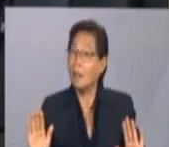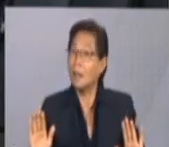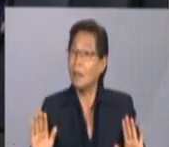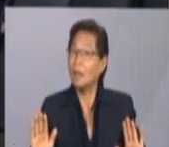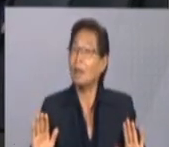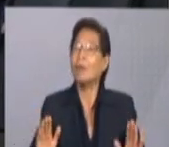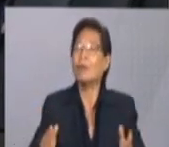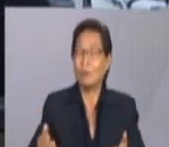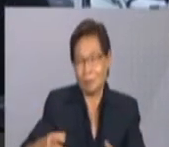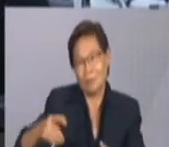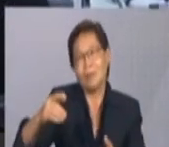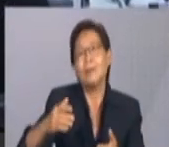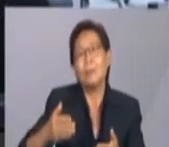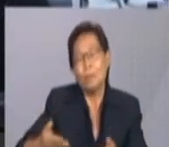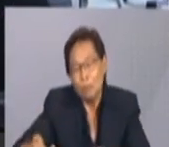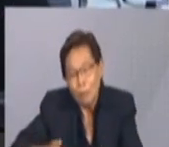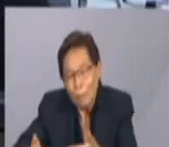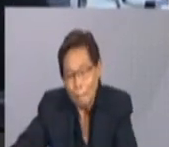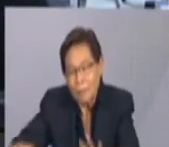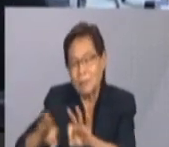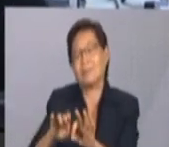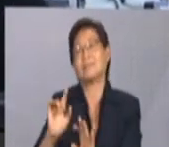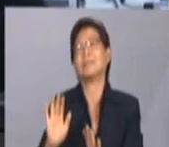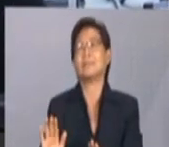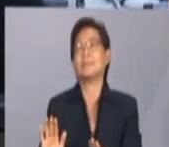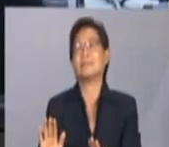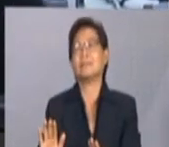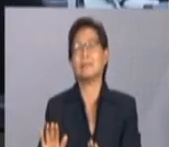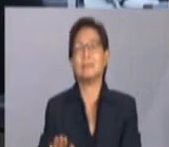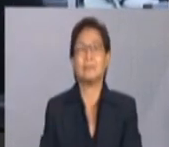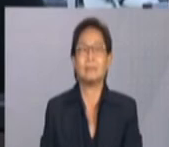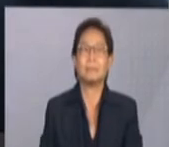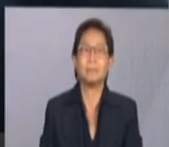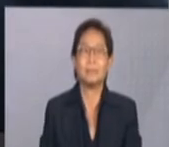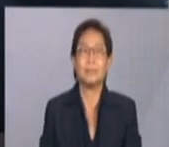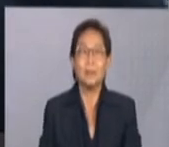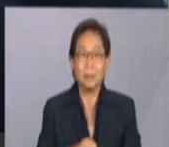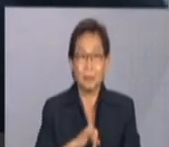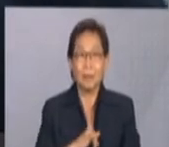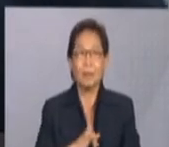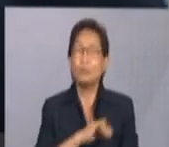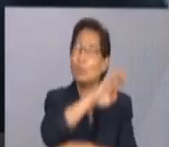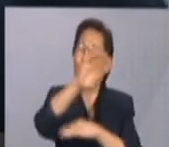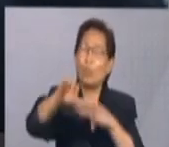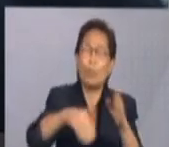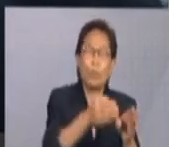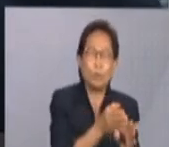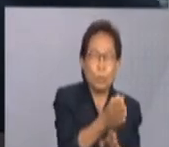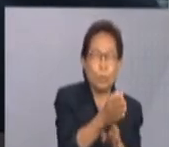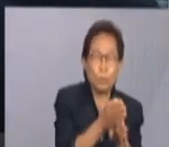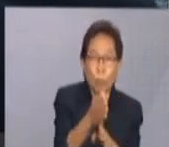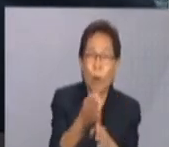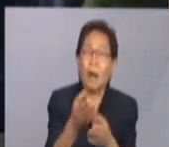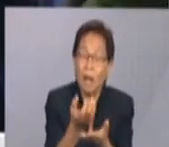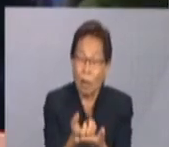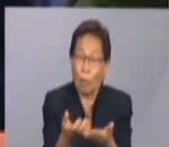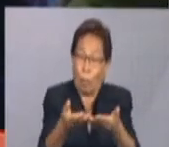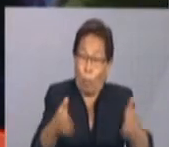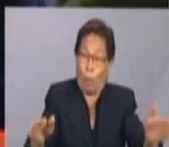yang penuh saja Hai marah walaupun Syekh semua sektor ekonomi dibuka